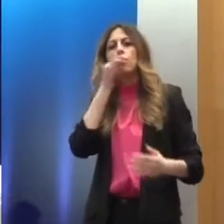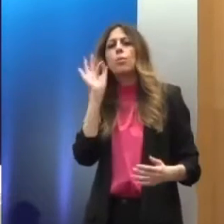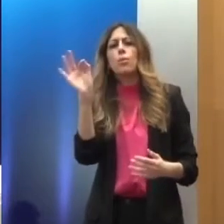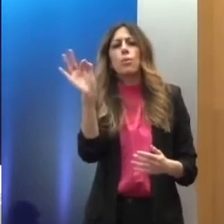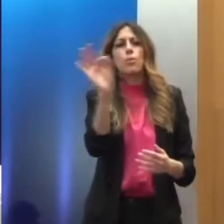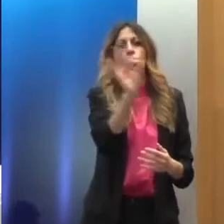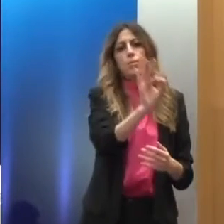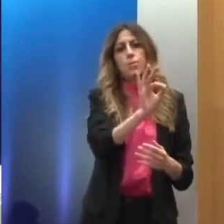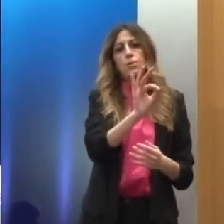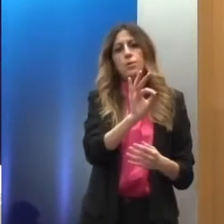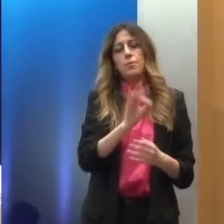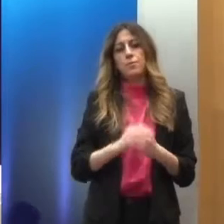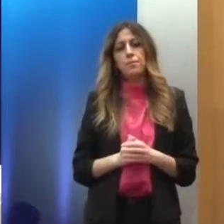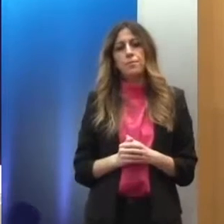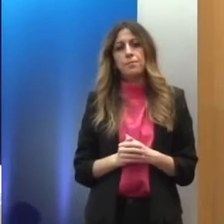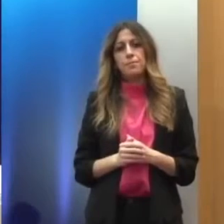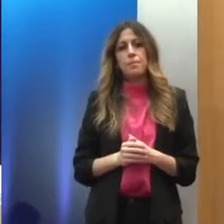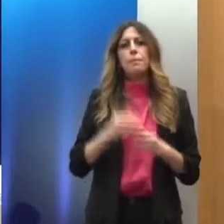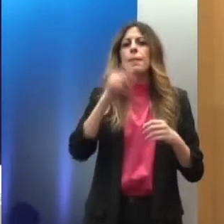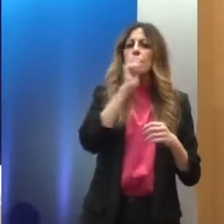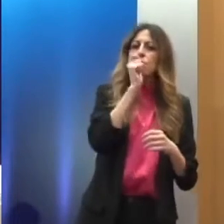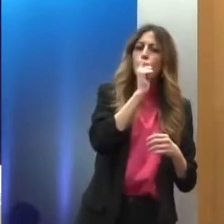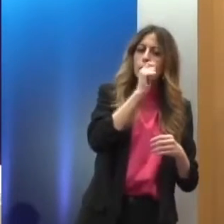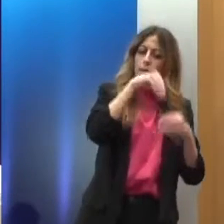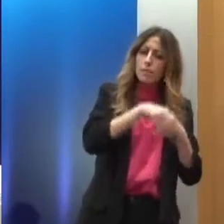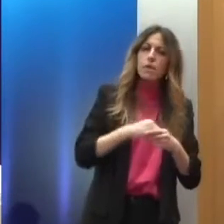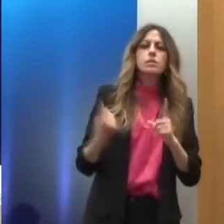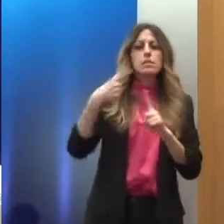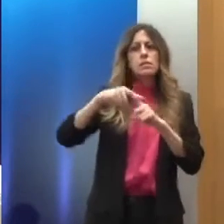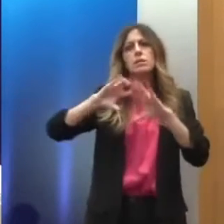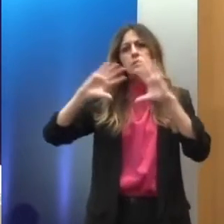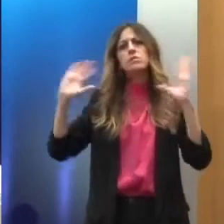και στους πολιτικούς και συνολικότερα. Μάλιστα,